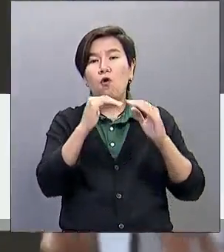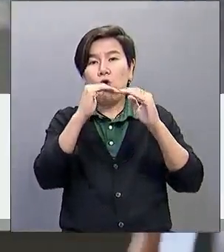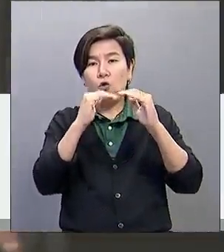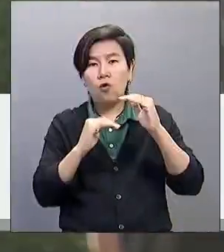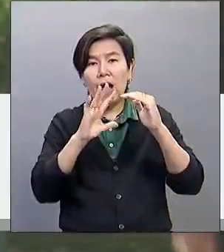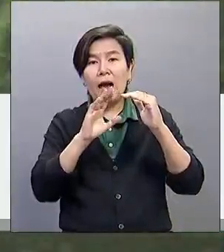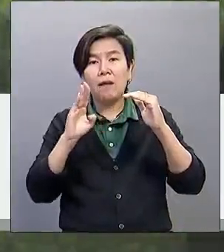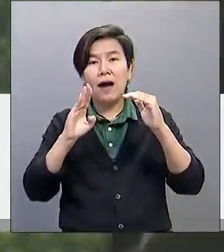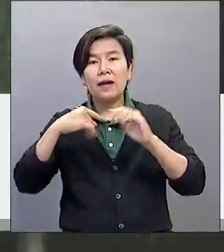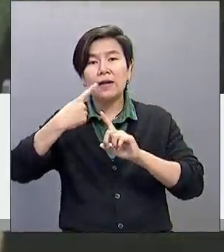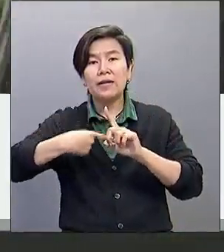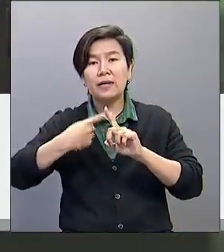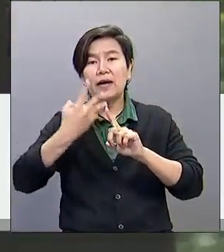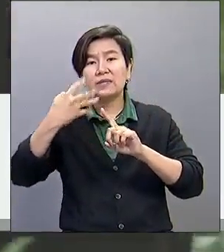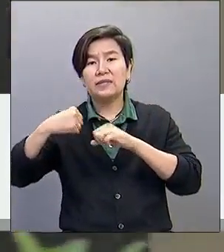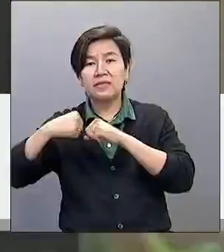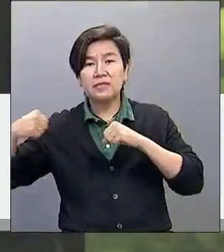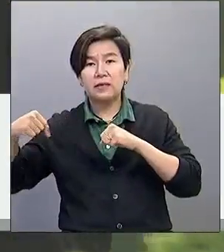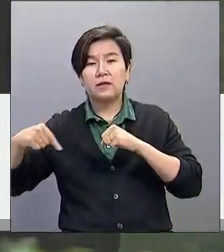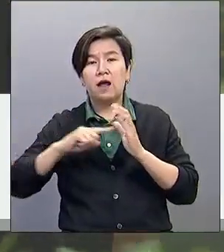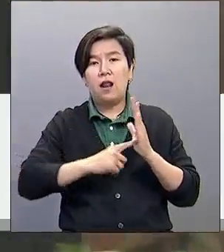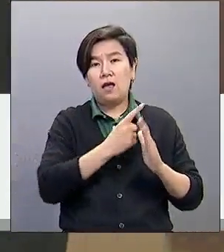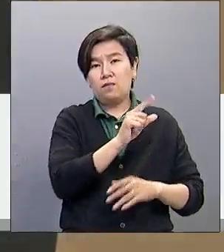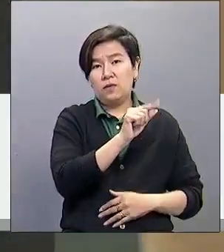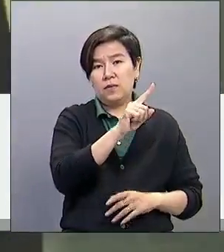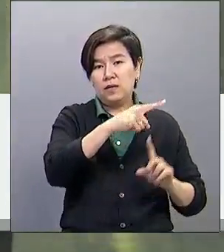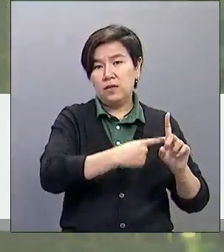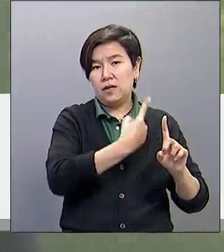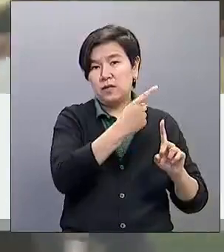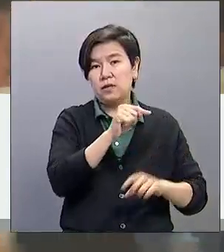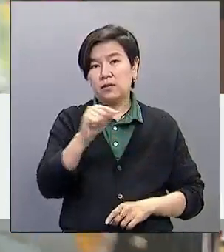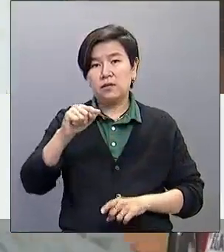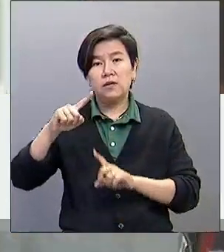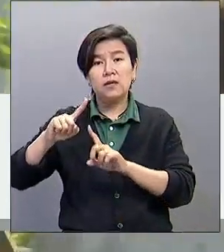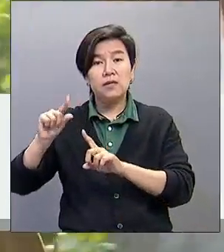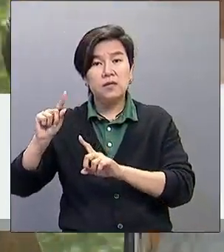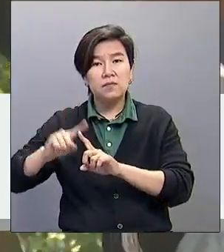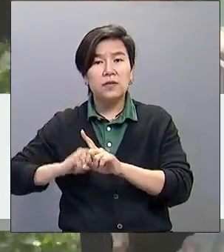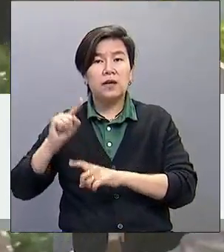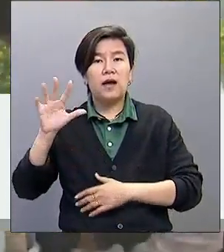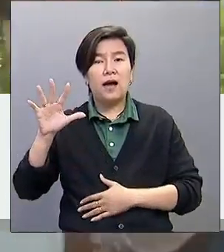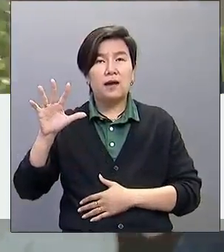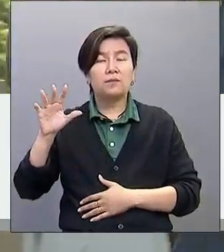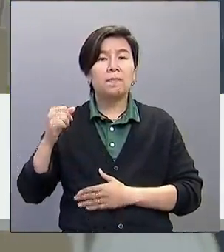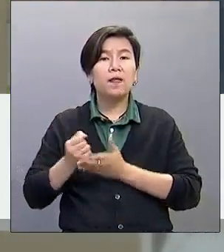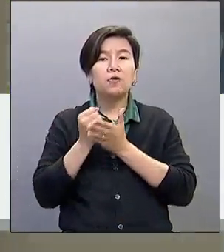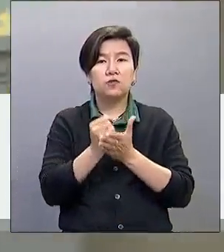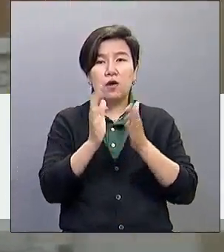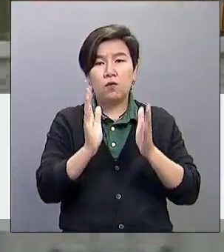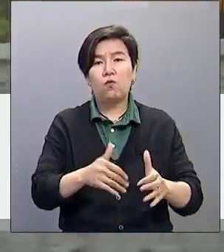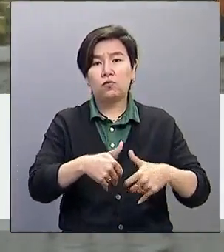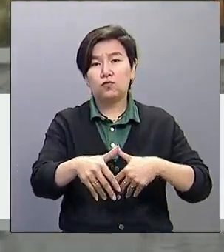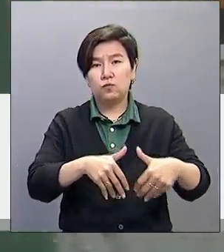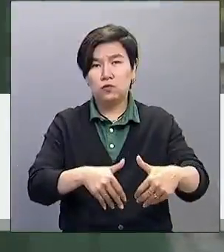ไปอีก 4เดือนค่ะจะมีผล 21มกราคมไปจนถึง 20พฤษภาคมนี้เพื่อบรรเทาความเดือดร้อนให้กับ